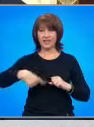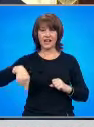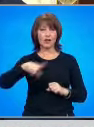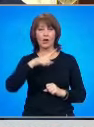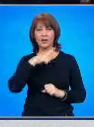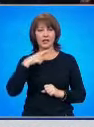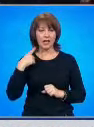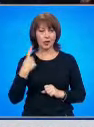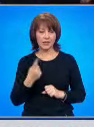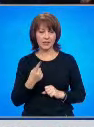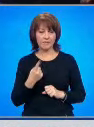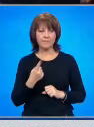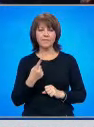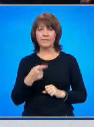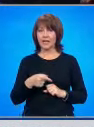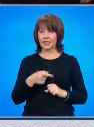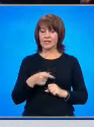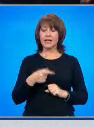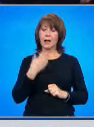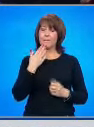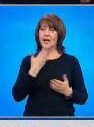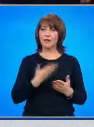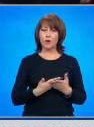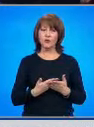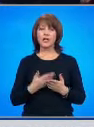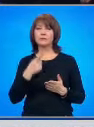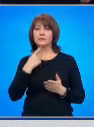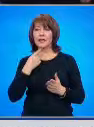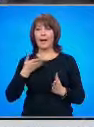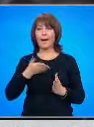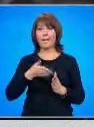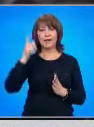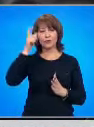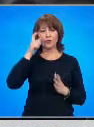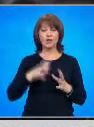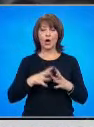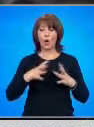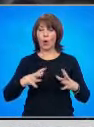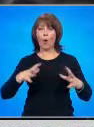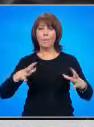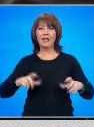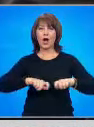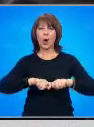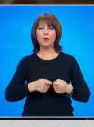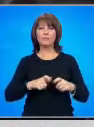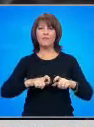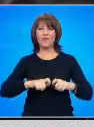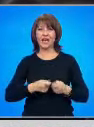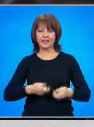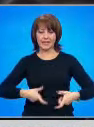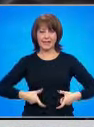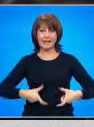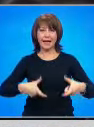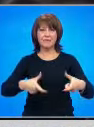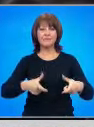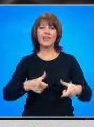Русия. В сряда Владимир Путин предложи пренасочване към Турция на обемите от повредените северни потоци в Балтийско море и